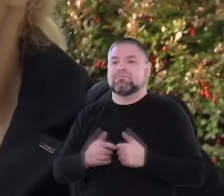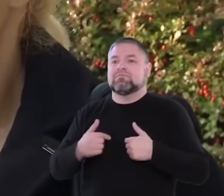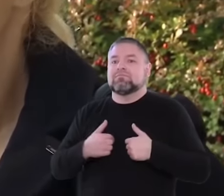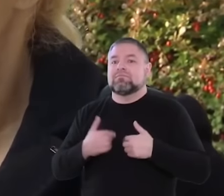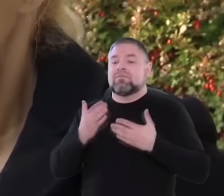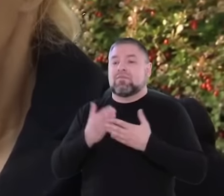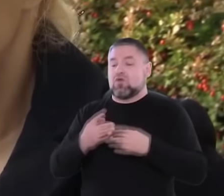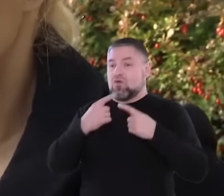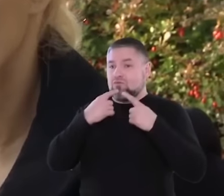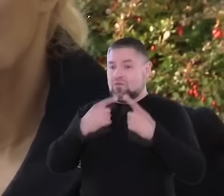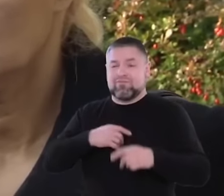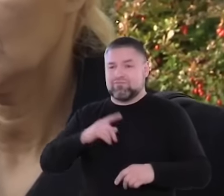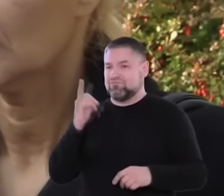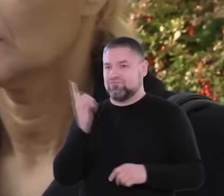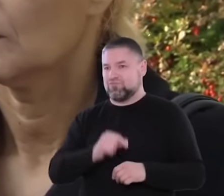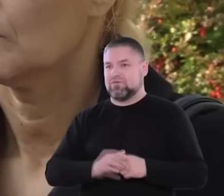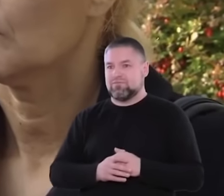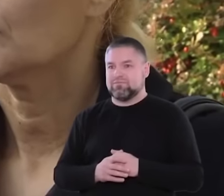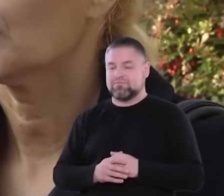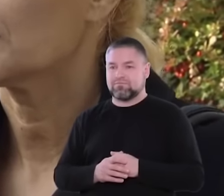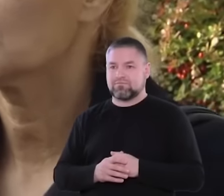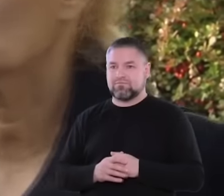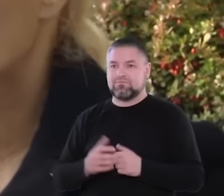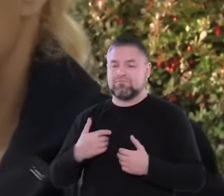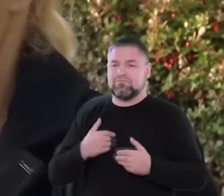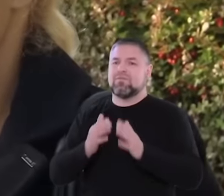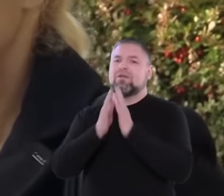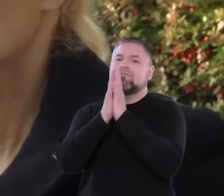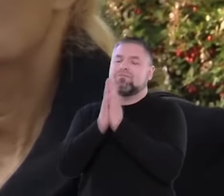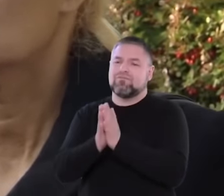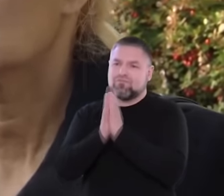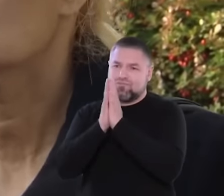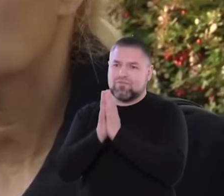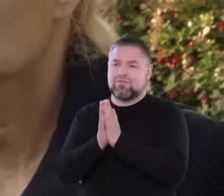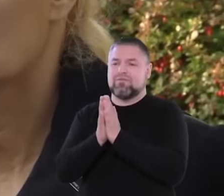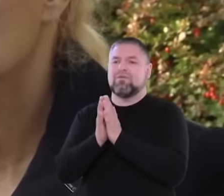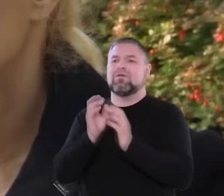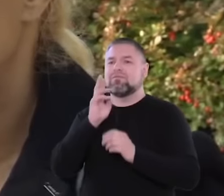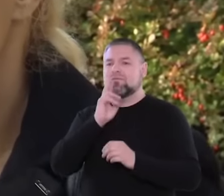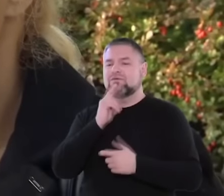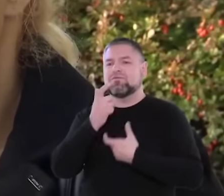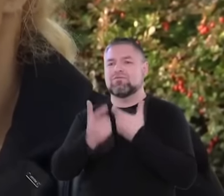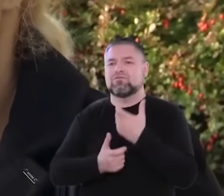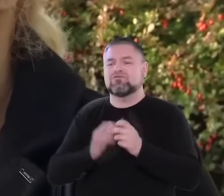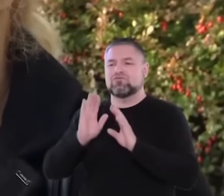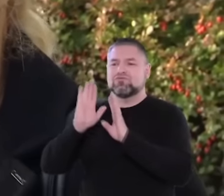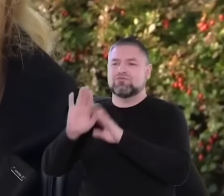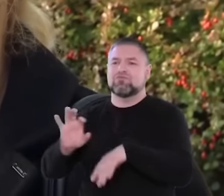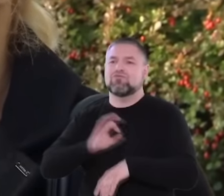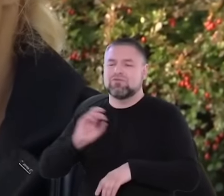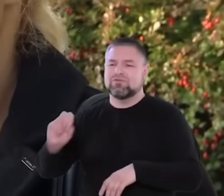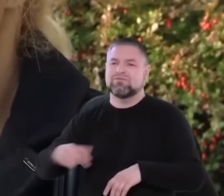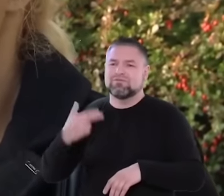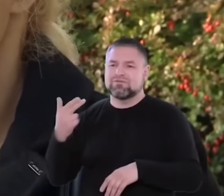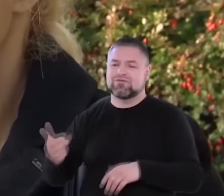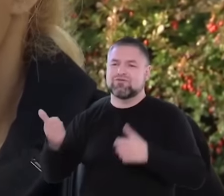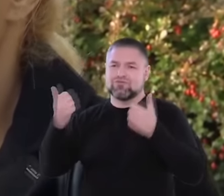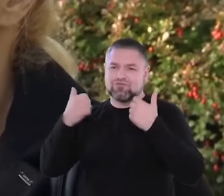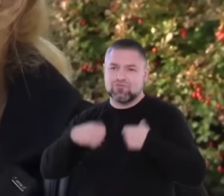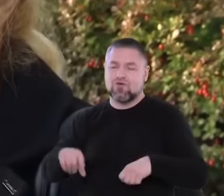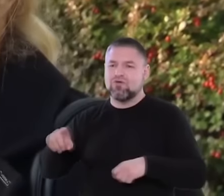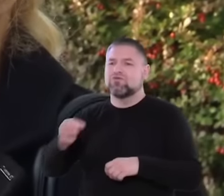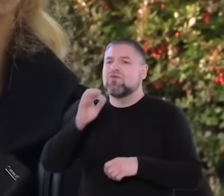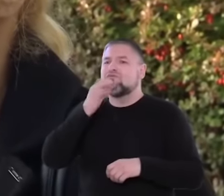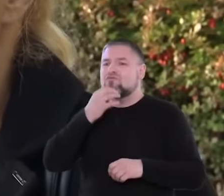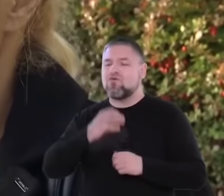Ja tylko to powiem i pójdę sobie. Bo ja panią błagam. Jak matka, niech pani zostawi mojego syna w spokoju. Przecież